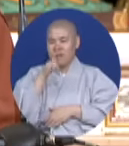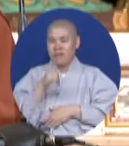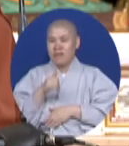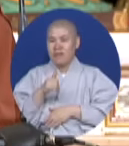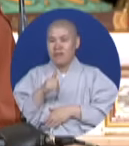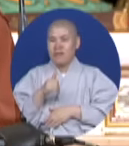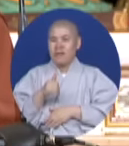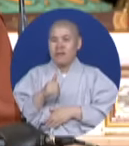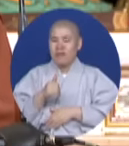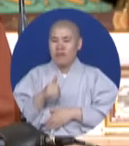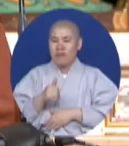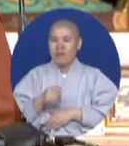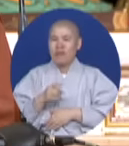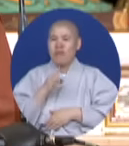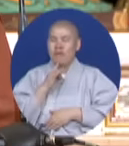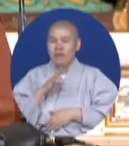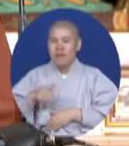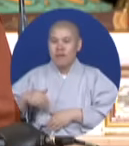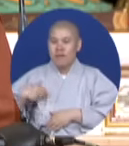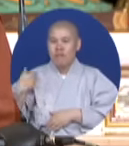그런데 오직 모를 뿐이에요.